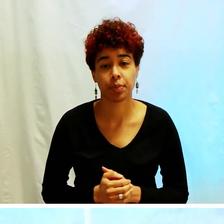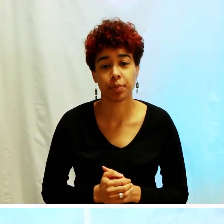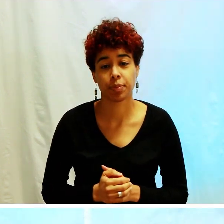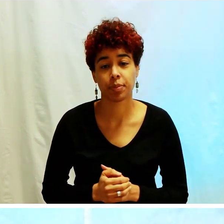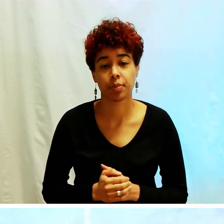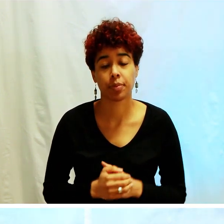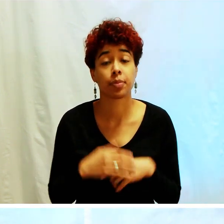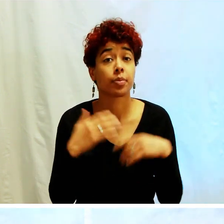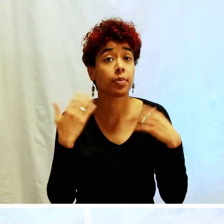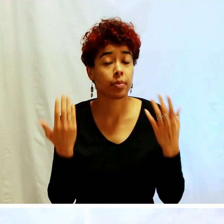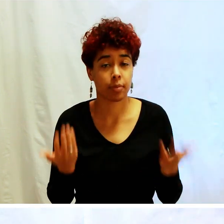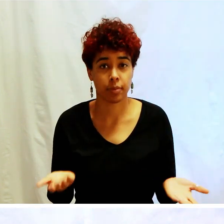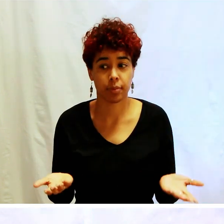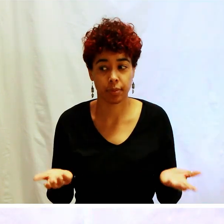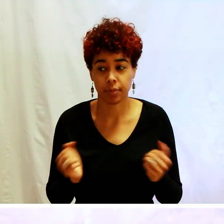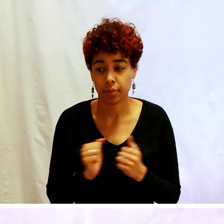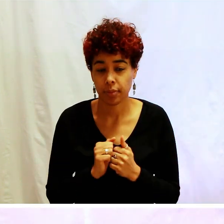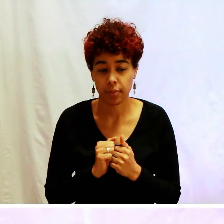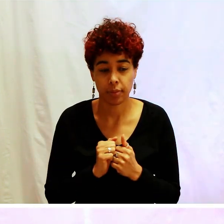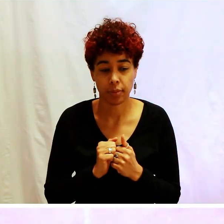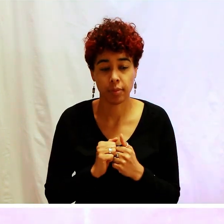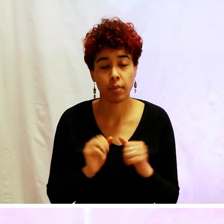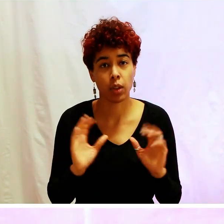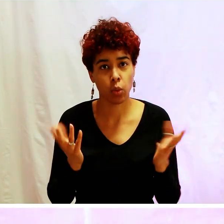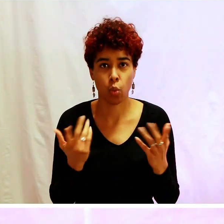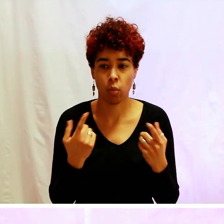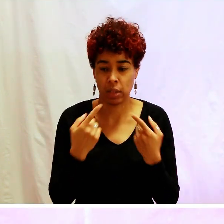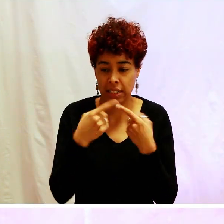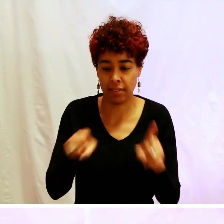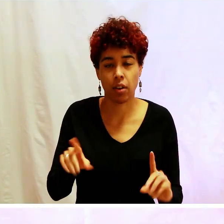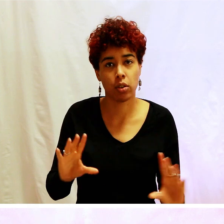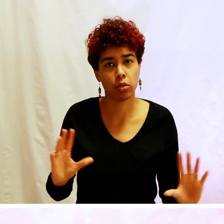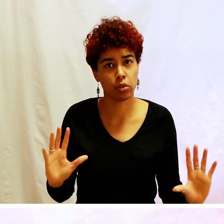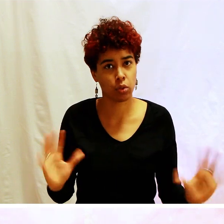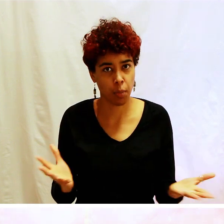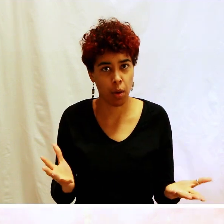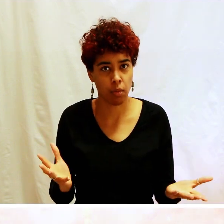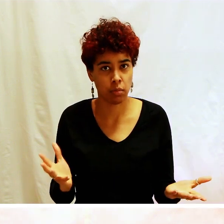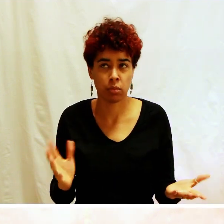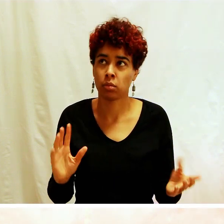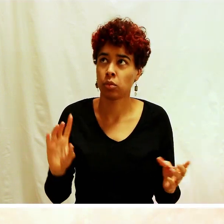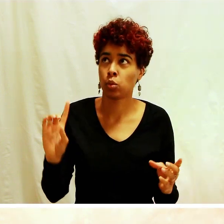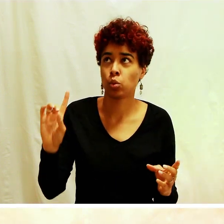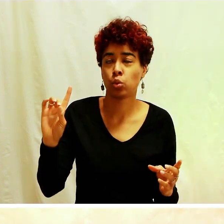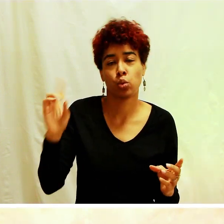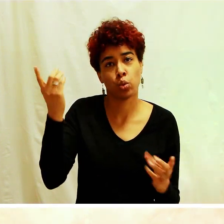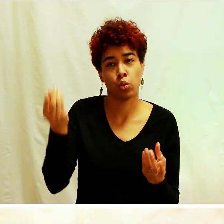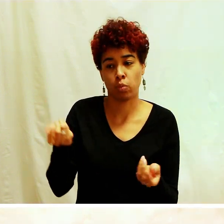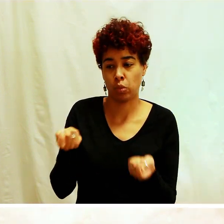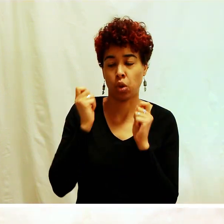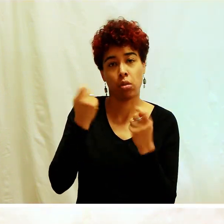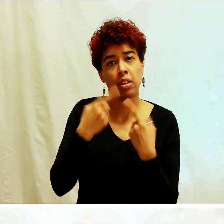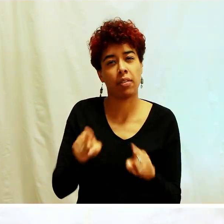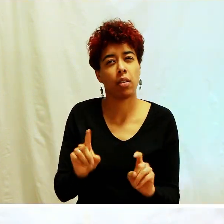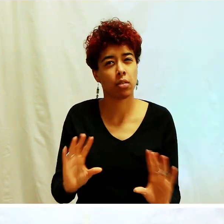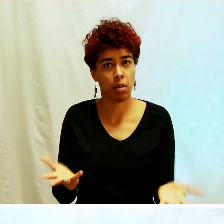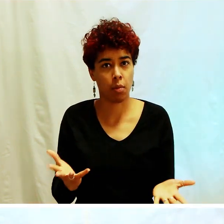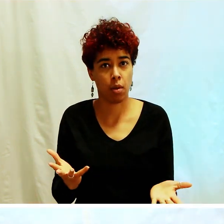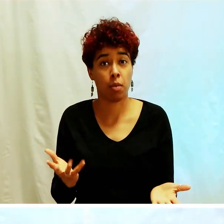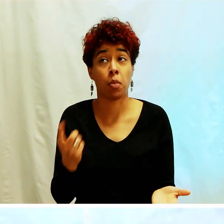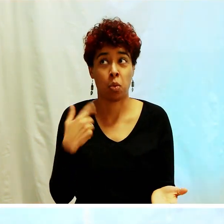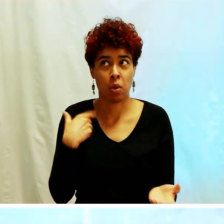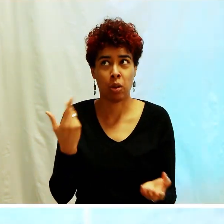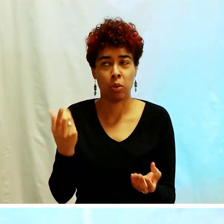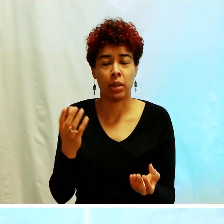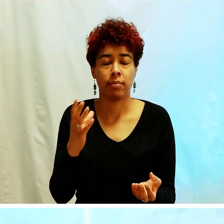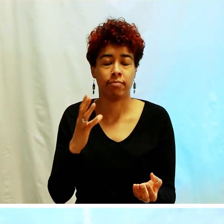sont, quelle est la distinction que l'on a aujourd'hui de la part de Dieu? C'est qu'il y a des attentes qui sont sur